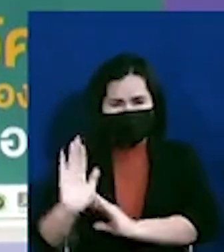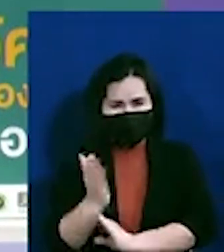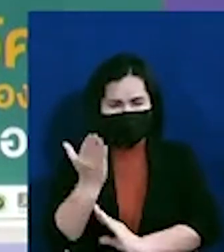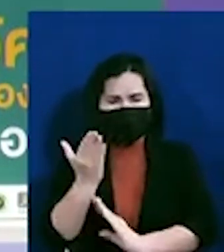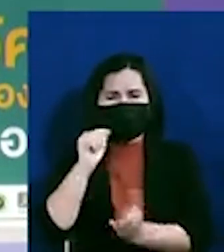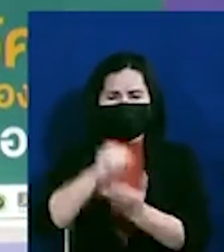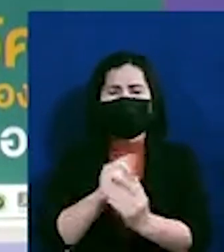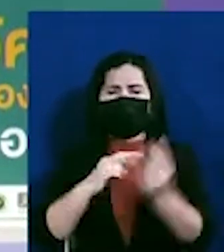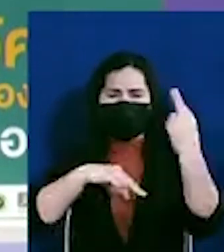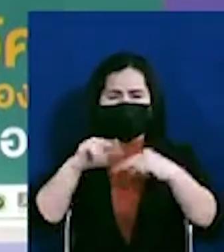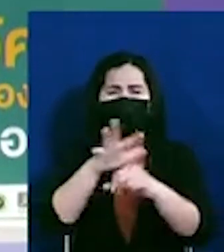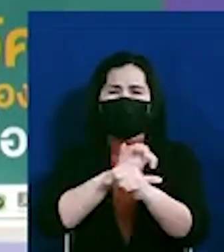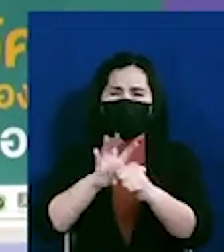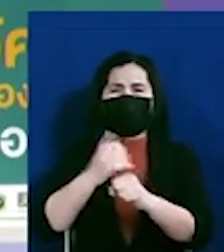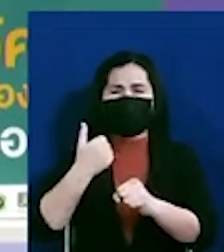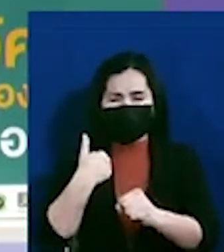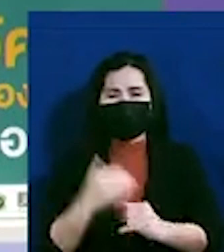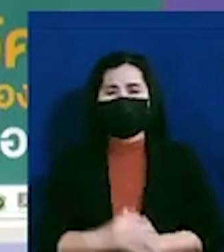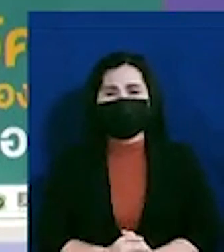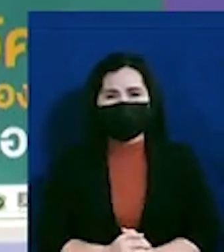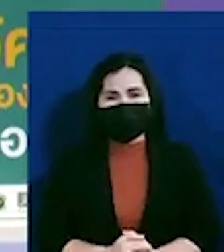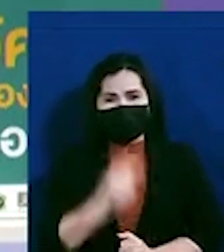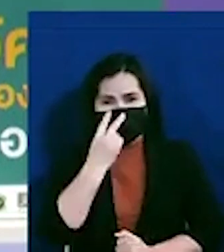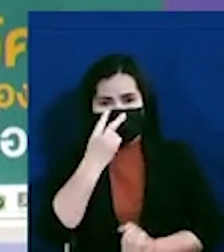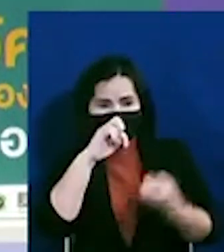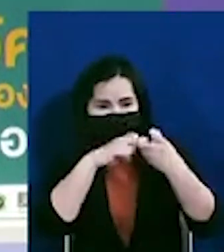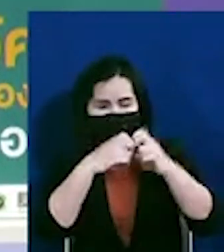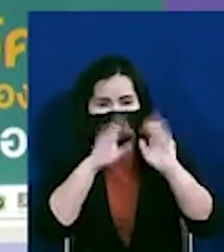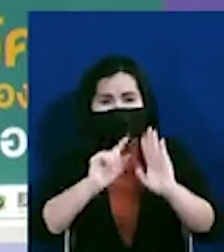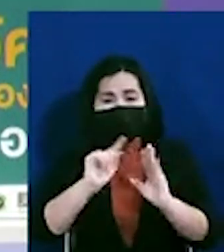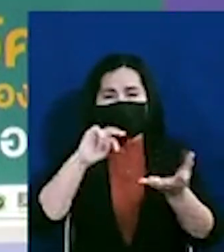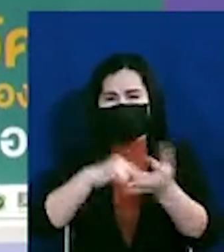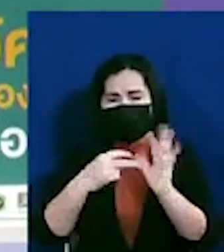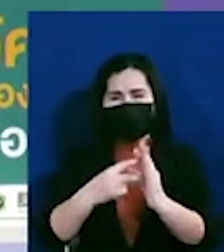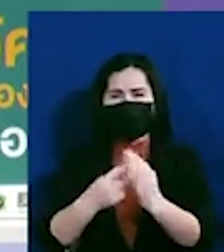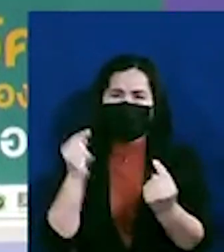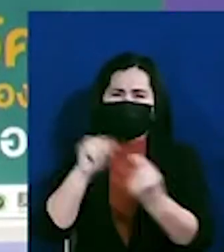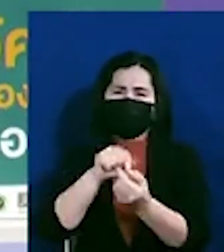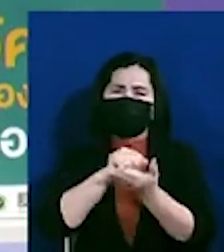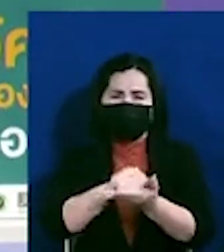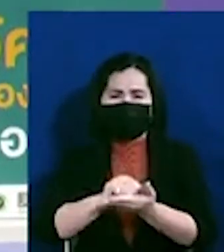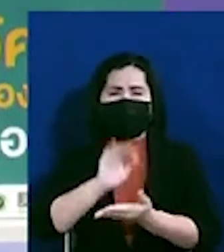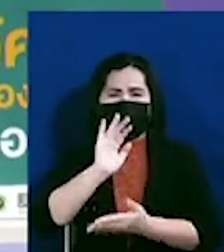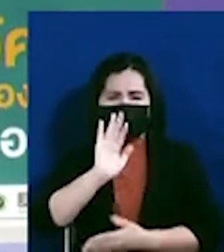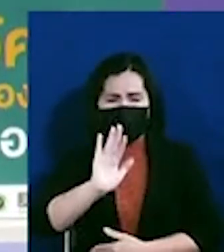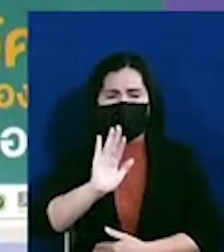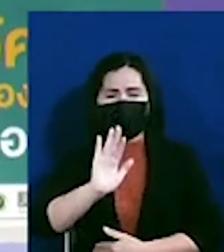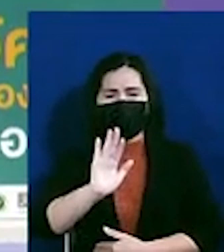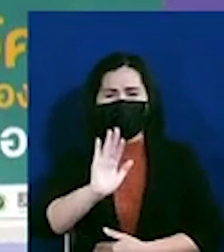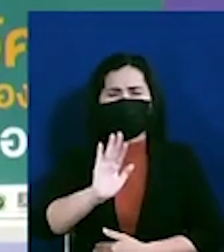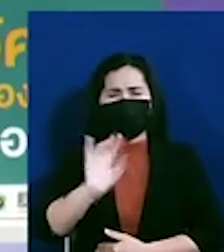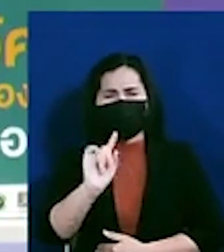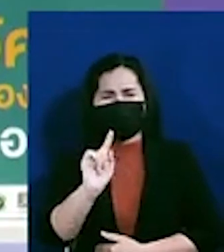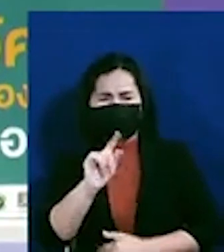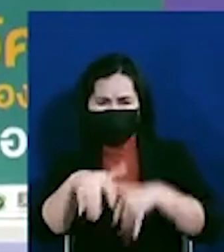เพราะฉะนั้นมันสะท้อนเรื่องของการเข้าถึงการบริการได้มากน้อยแค่ไหนนะครับซึ่งอันนี้ก็เป็นโจทย์